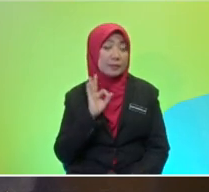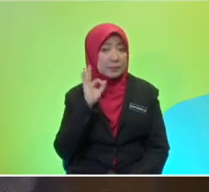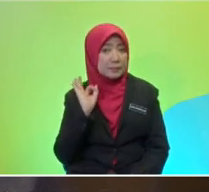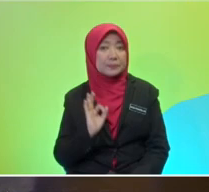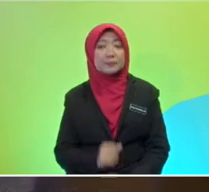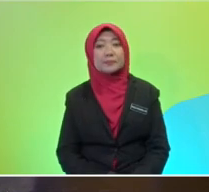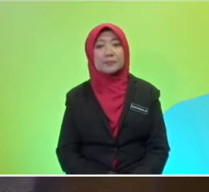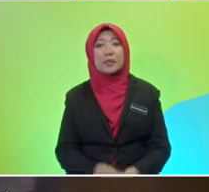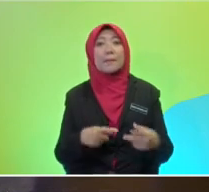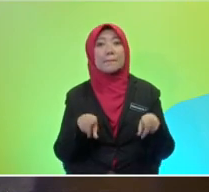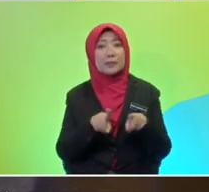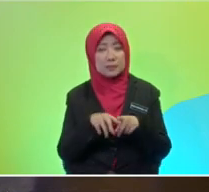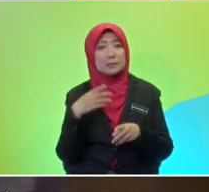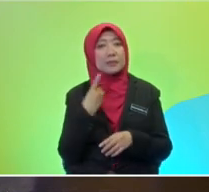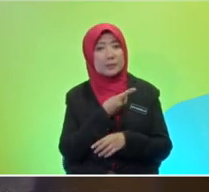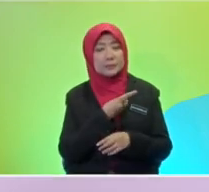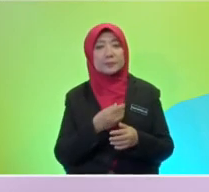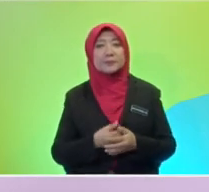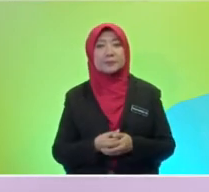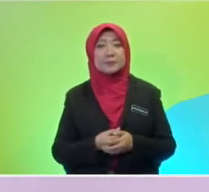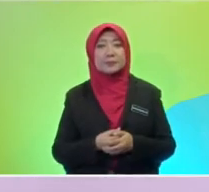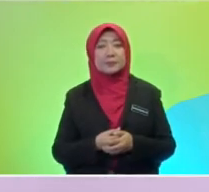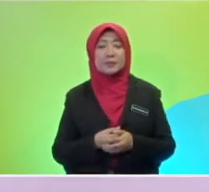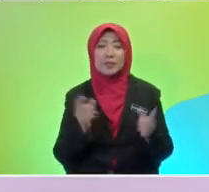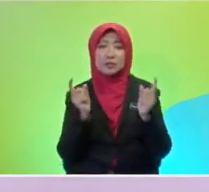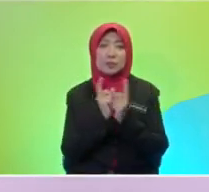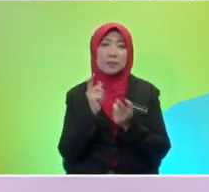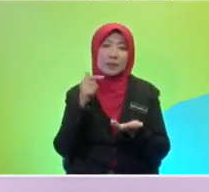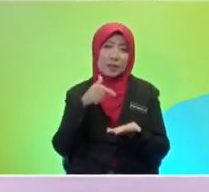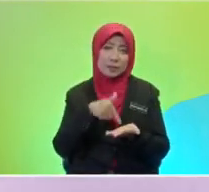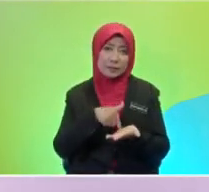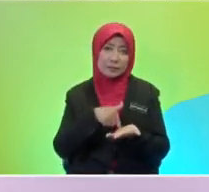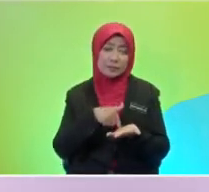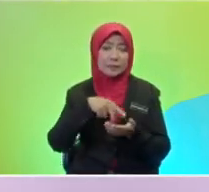bersama dengan kita akan jumpa